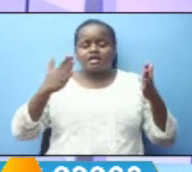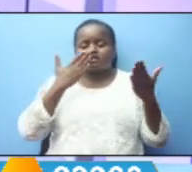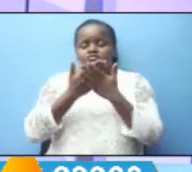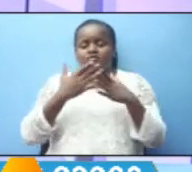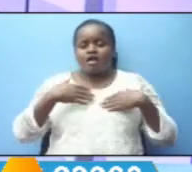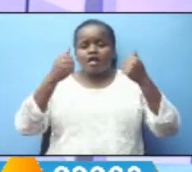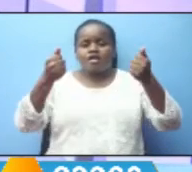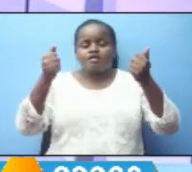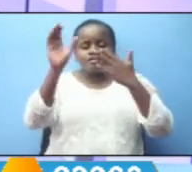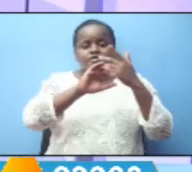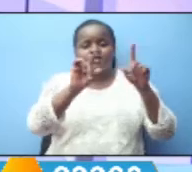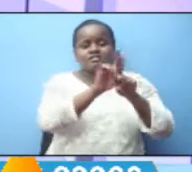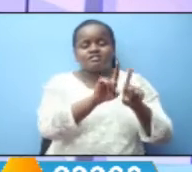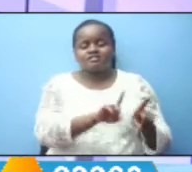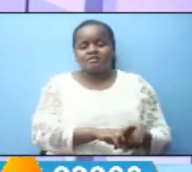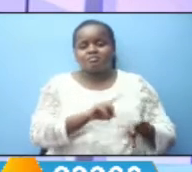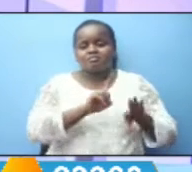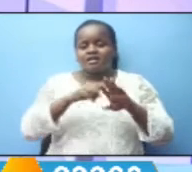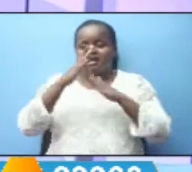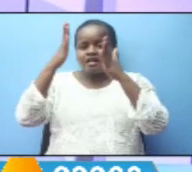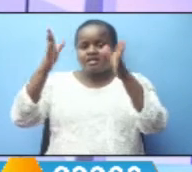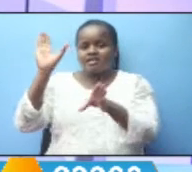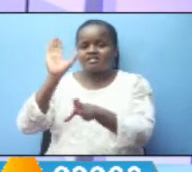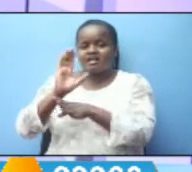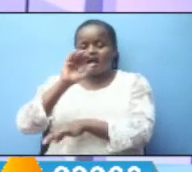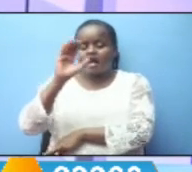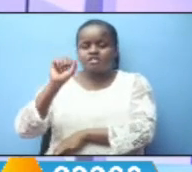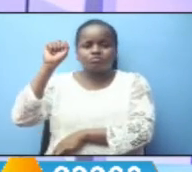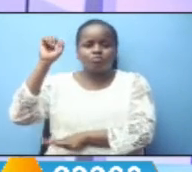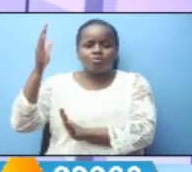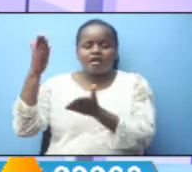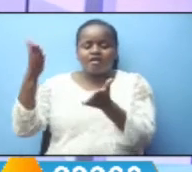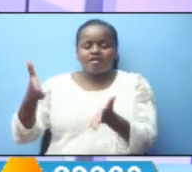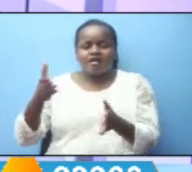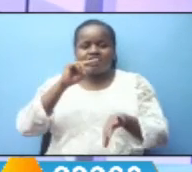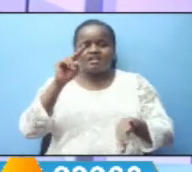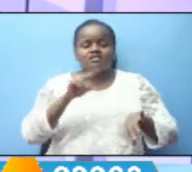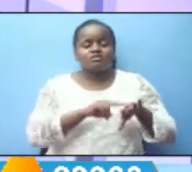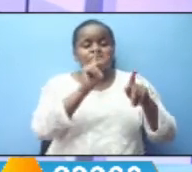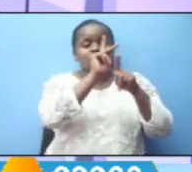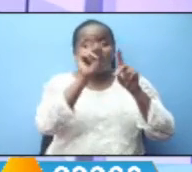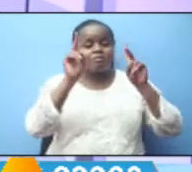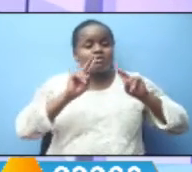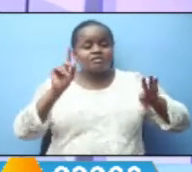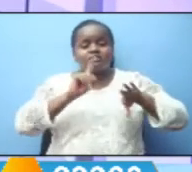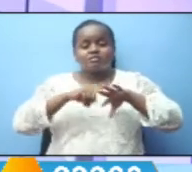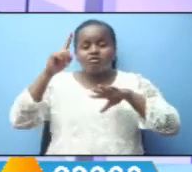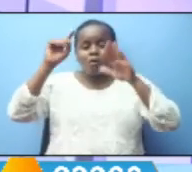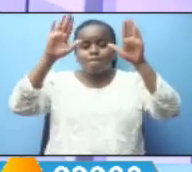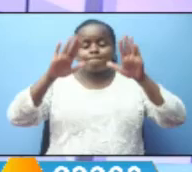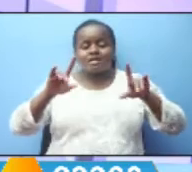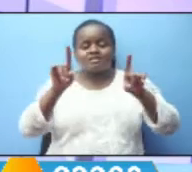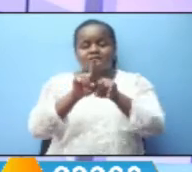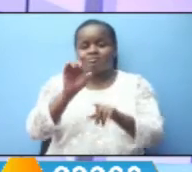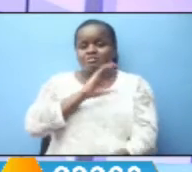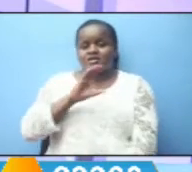bururi ihinda-ini riu na atongoria makanitha ni mwikitie ritana kuri ateti guku bururi-ini niguo kuiga thayu ihinda-ini riri ria kambeini na